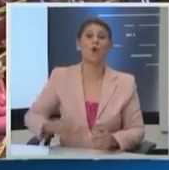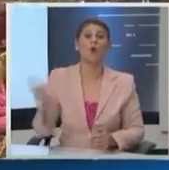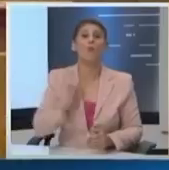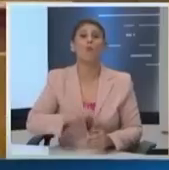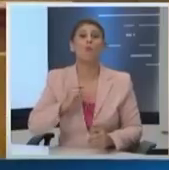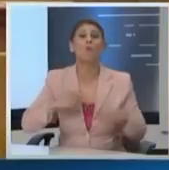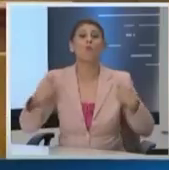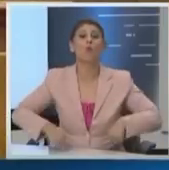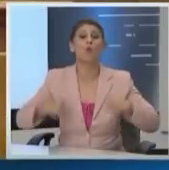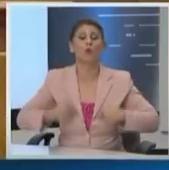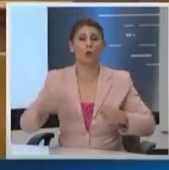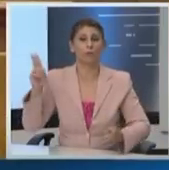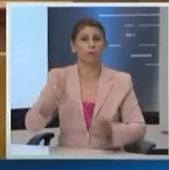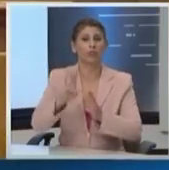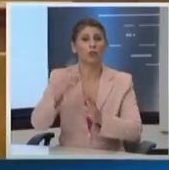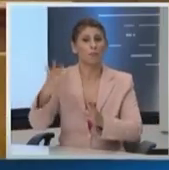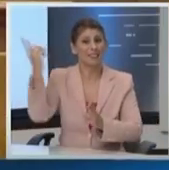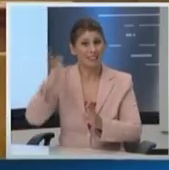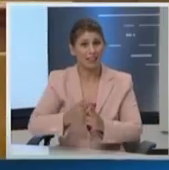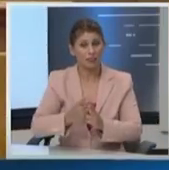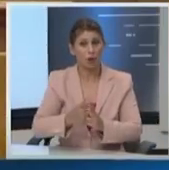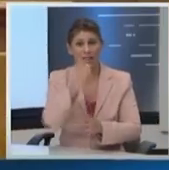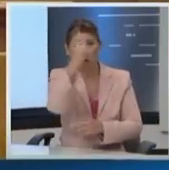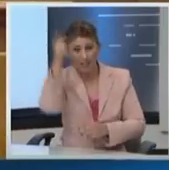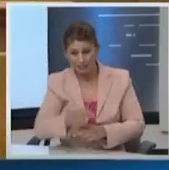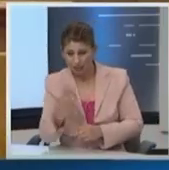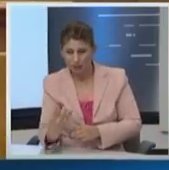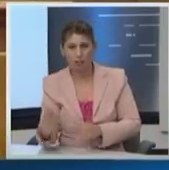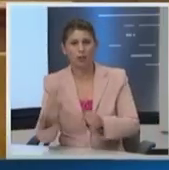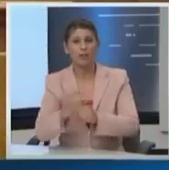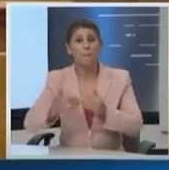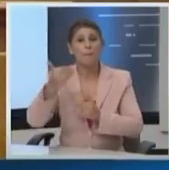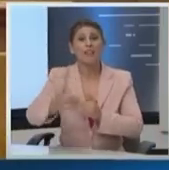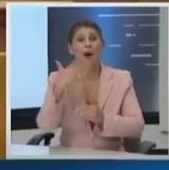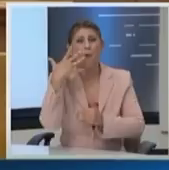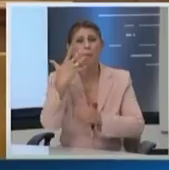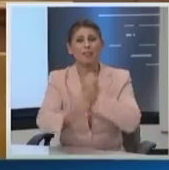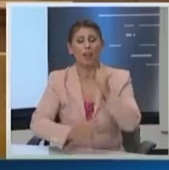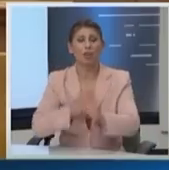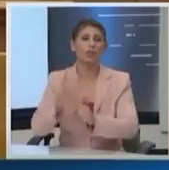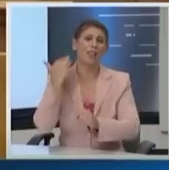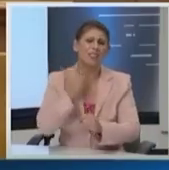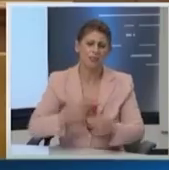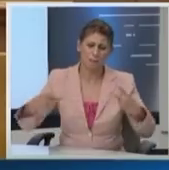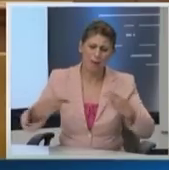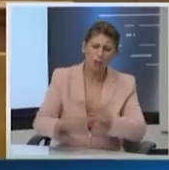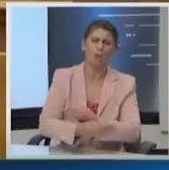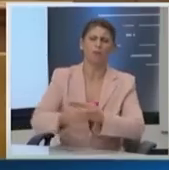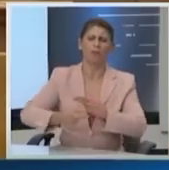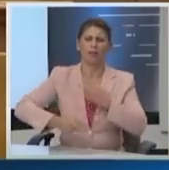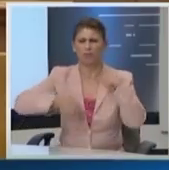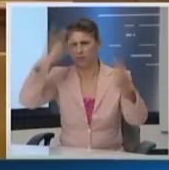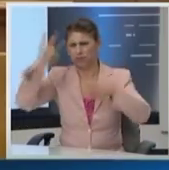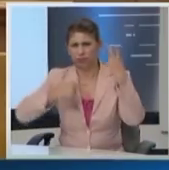κατά 25%, κατά το 1/4 και καταφέρατε μετά από 5 χρόνια θυσιών, περικοπών, λαϊλασίας